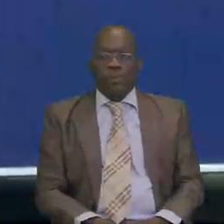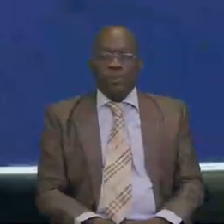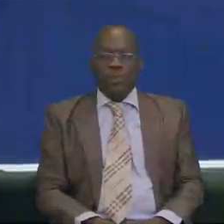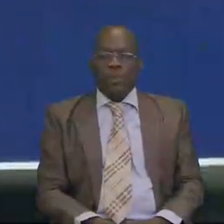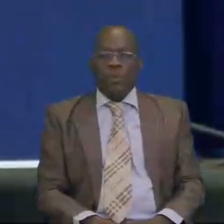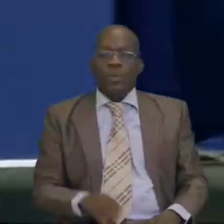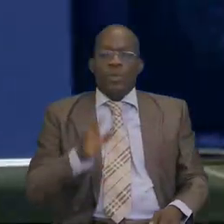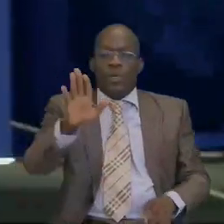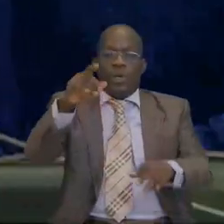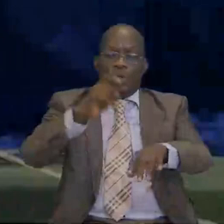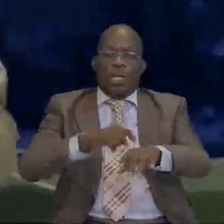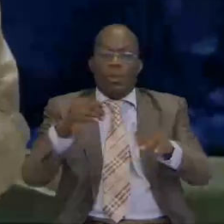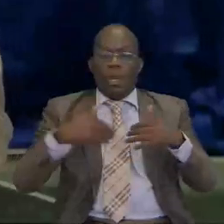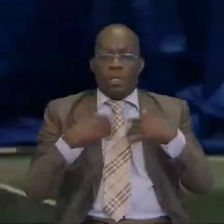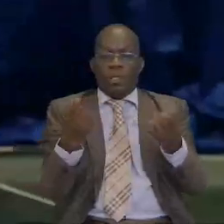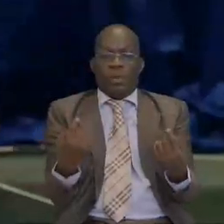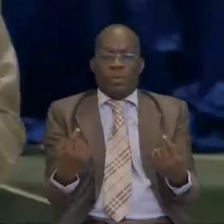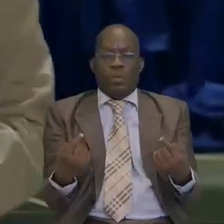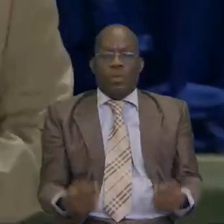Ton heure a sonné.